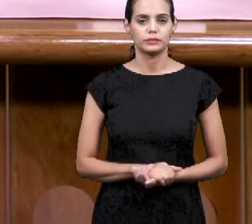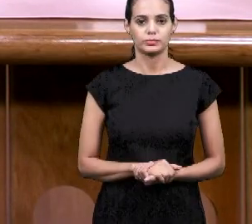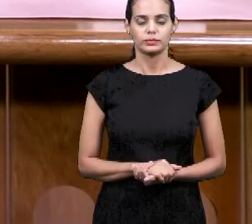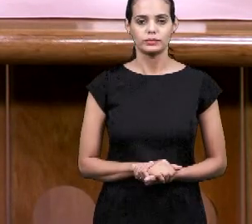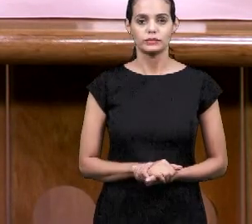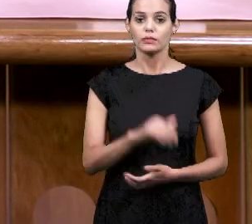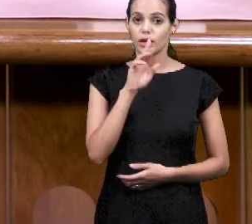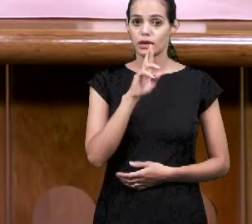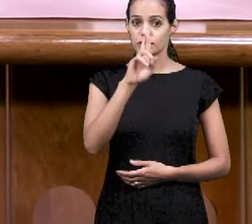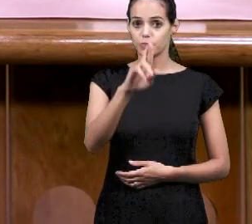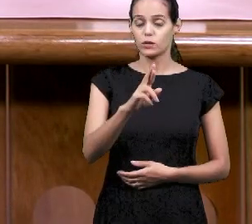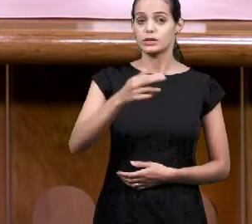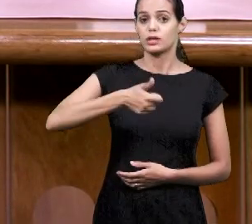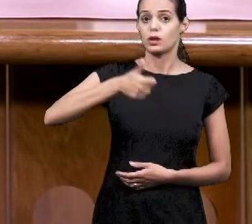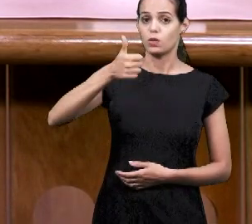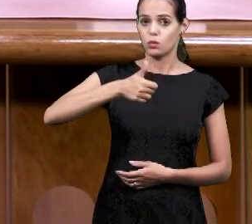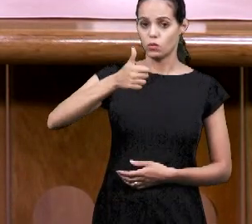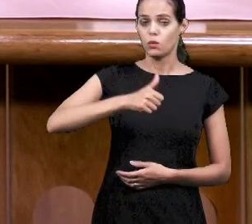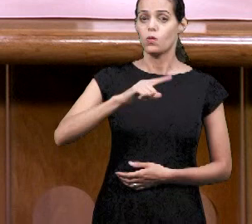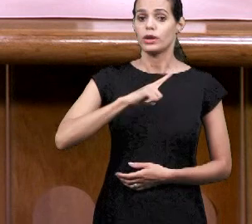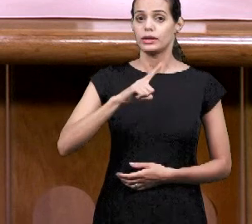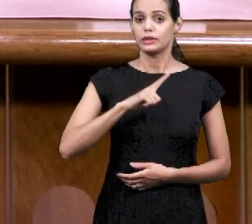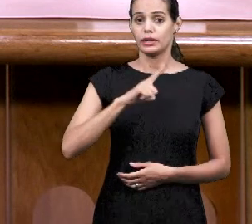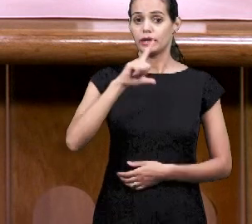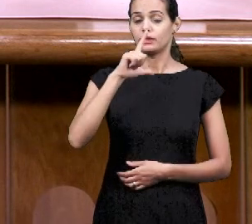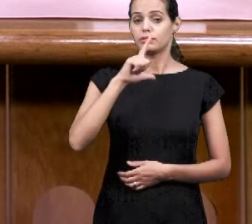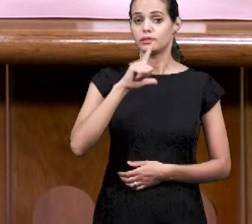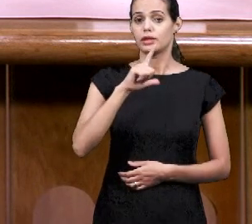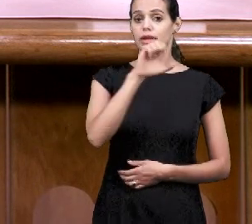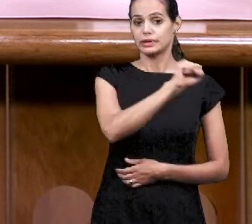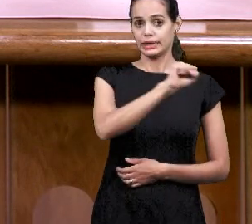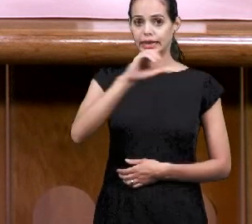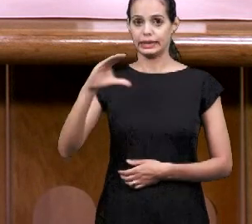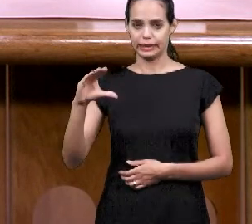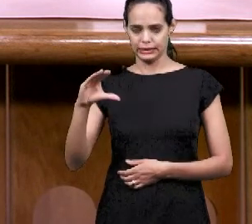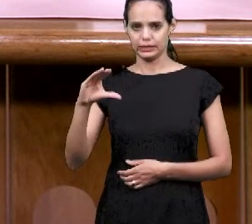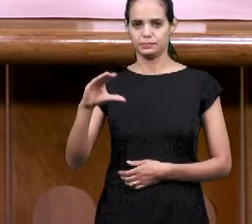question, quels sont les signes